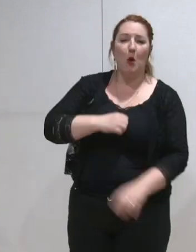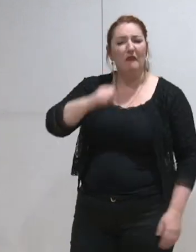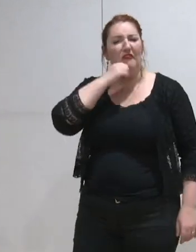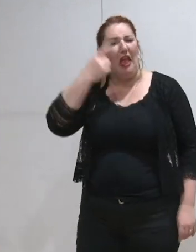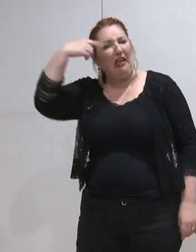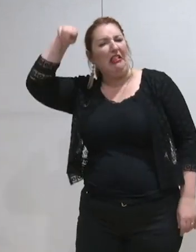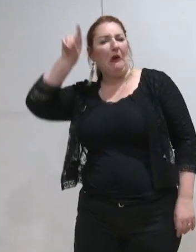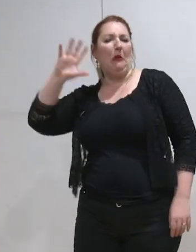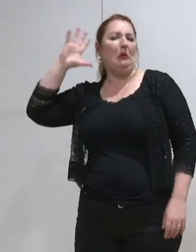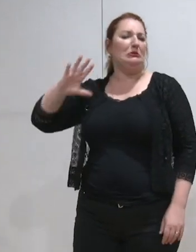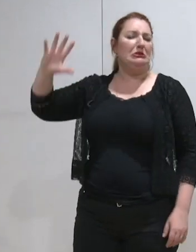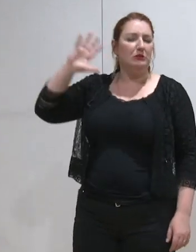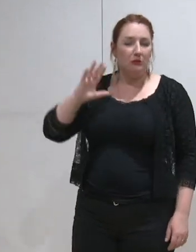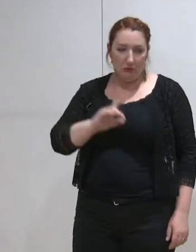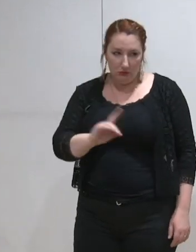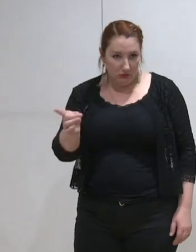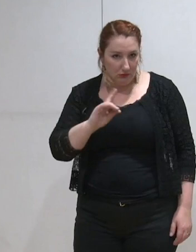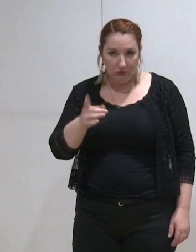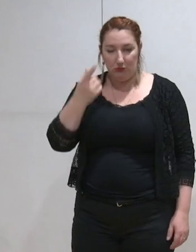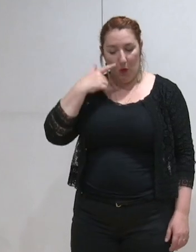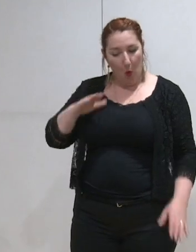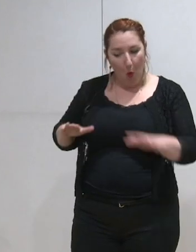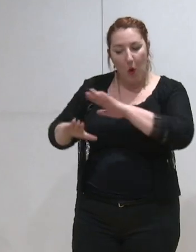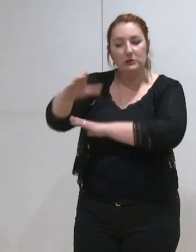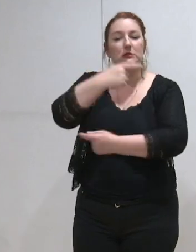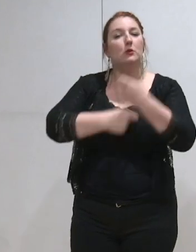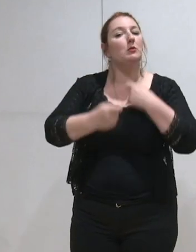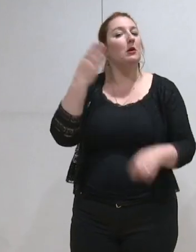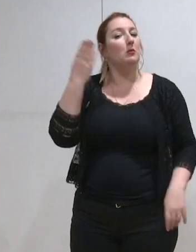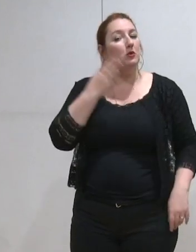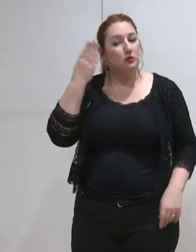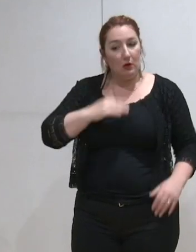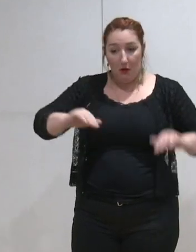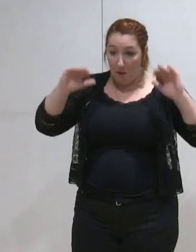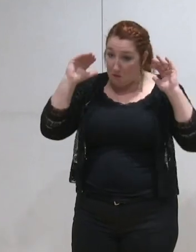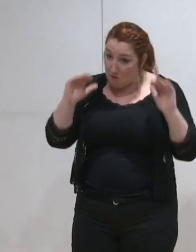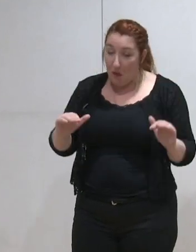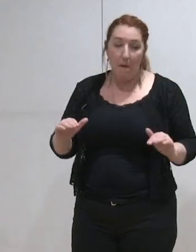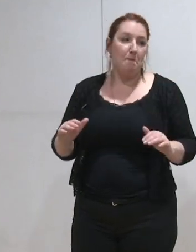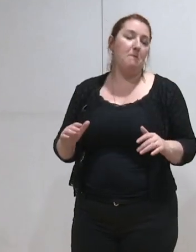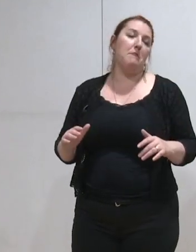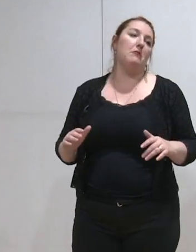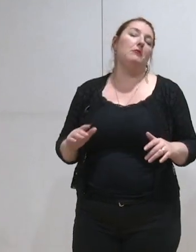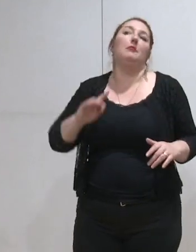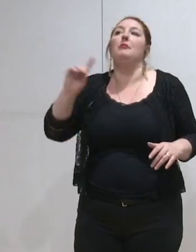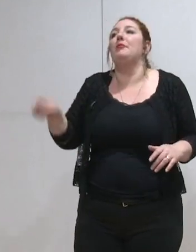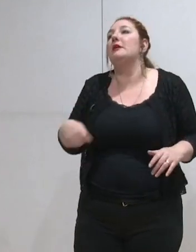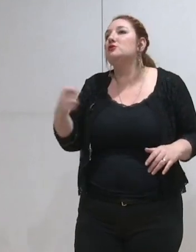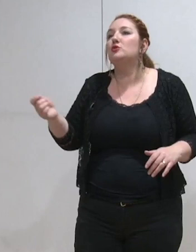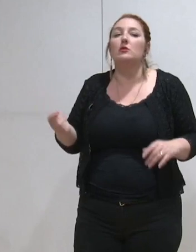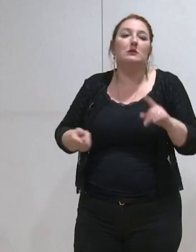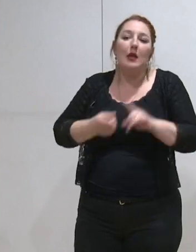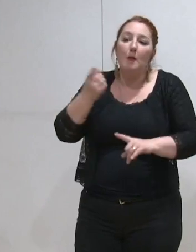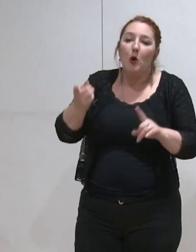considérons que la croissance est toujours une nécessité même si elle doit se faire dans économie soucieuse des matières